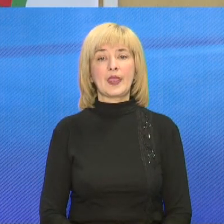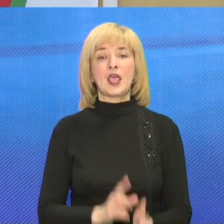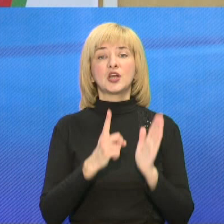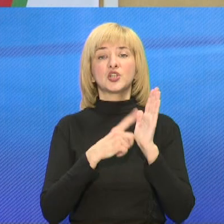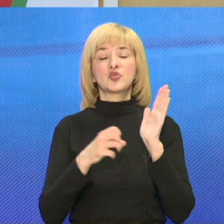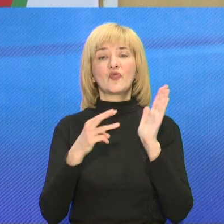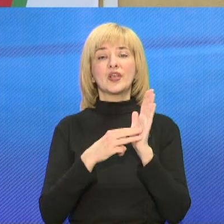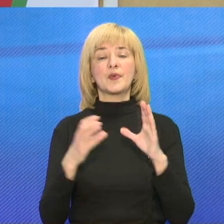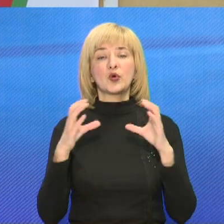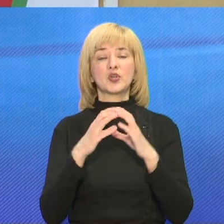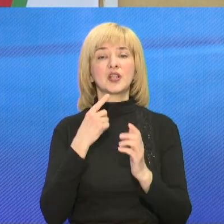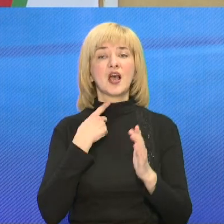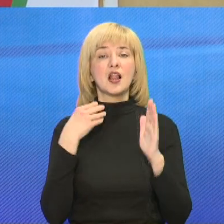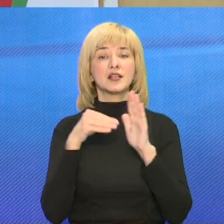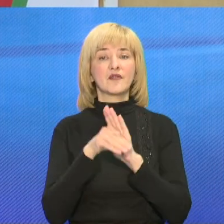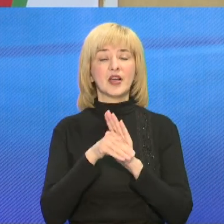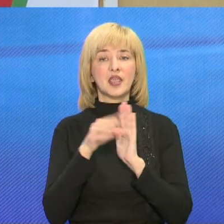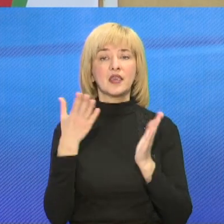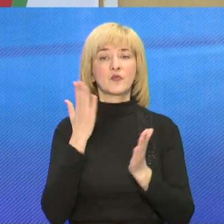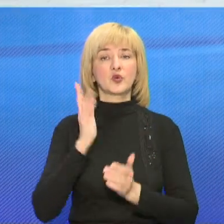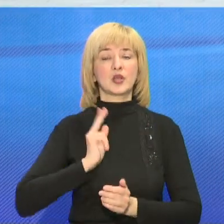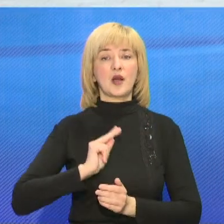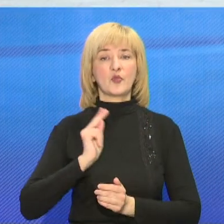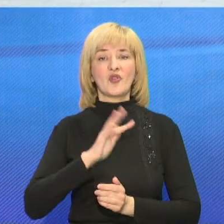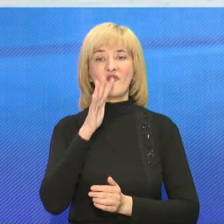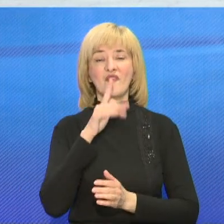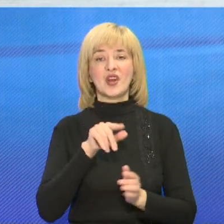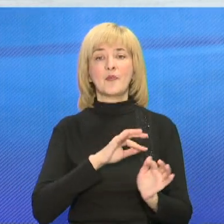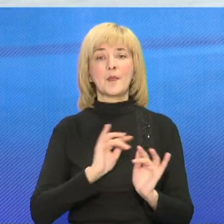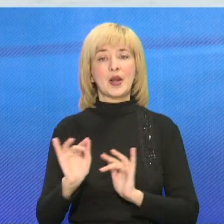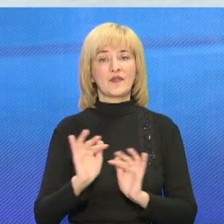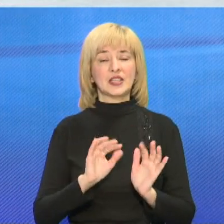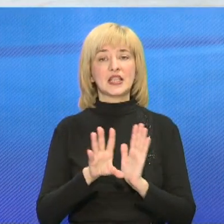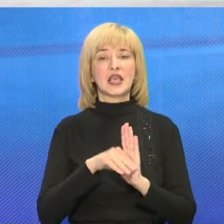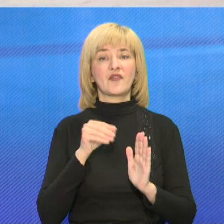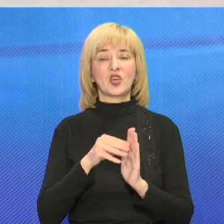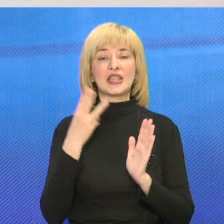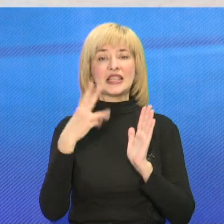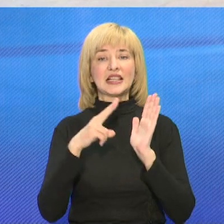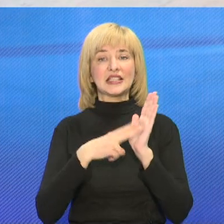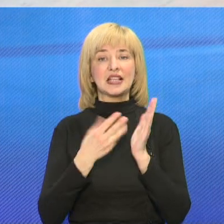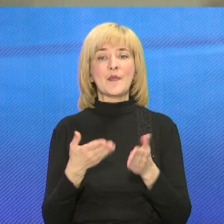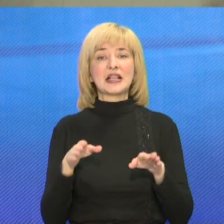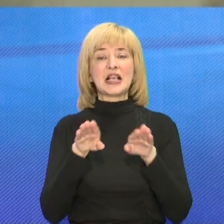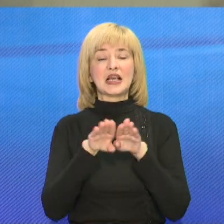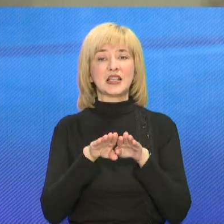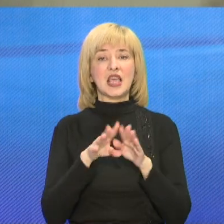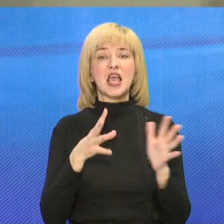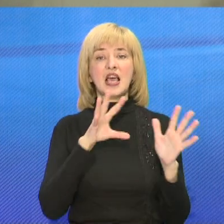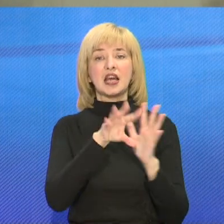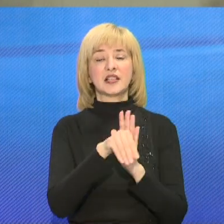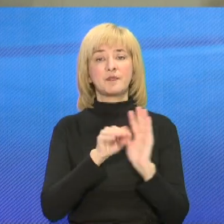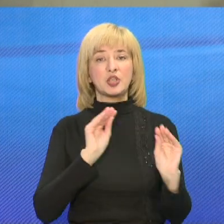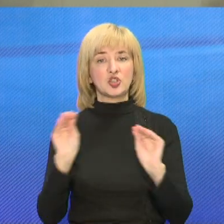608 участкаў для галасавання, якія будуць працаваць у рэгіёне падчас правядзення рэферэндуму, 37 закрытыя. Яны размешчаны